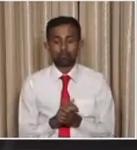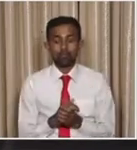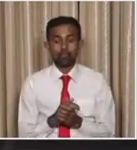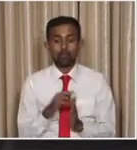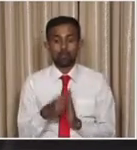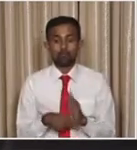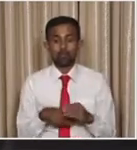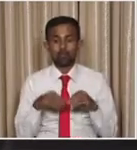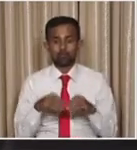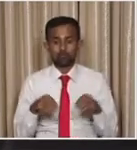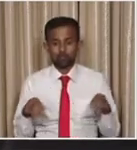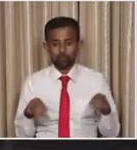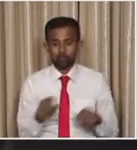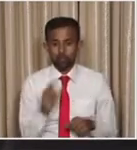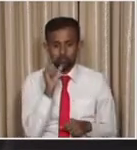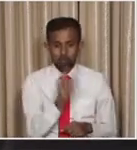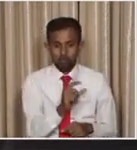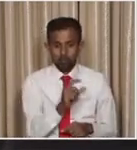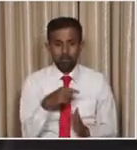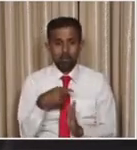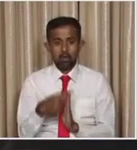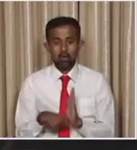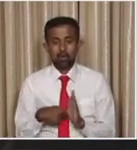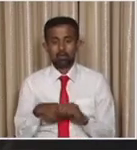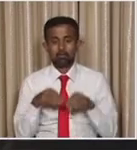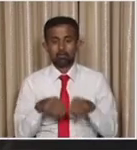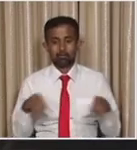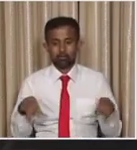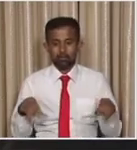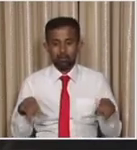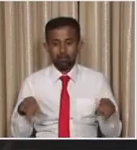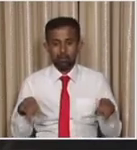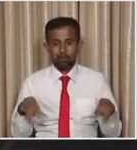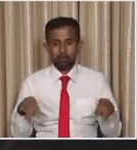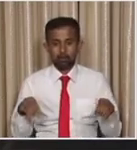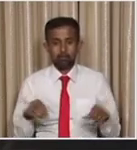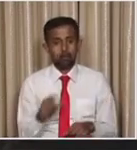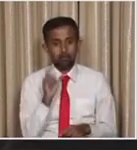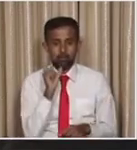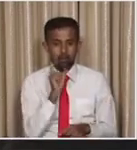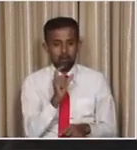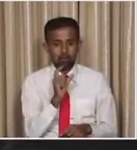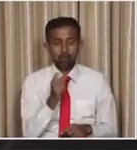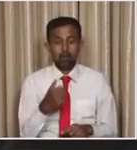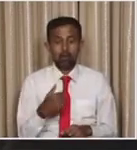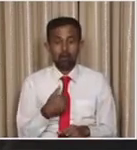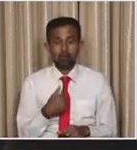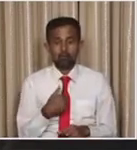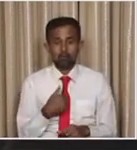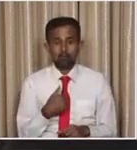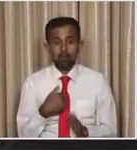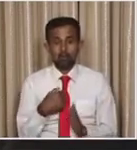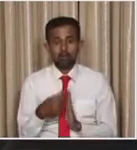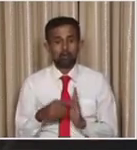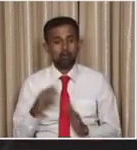කෘෂිකාර්මයේ පිළිබඳ බැලුවත් ලංකාවේ කෘෂිකාර්මික තත්ත්වය බැලුවොත් අපි අපේ